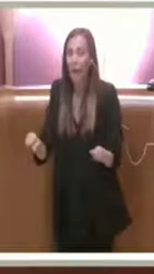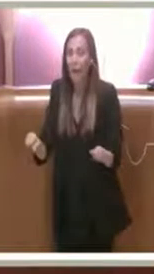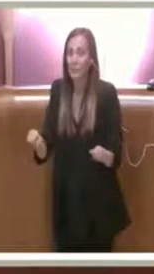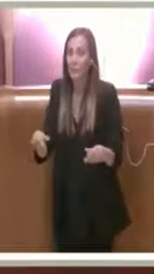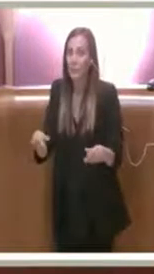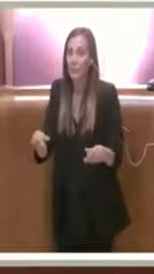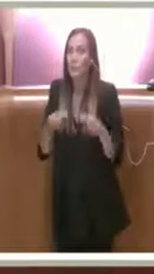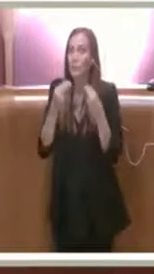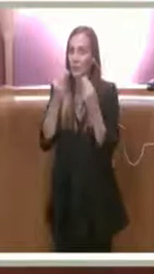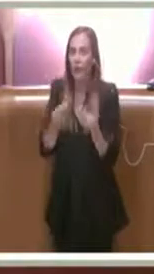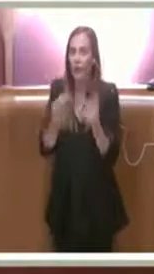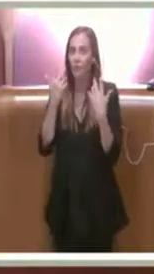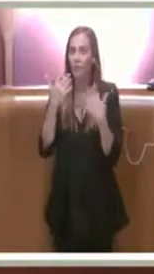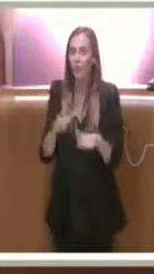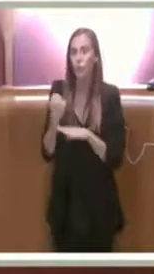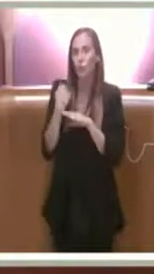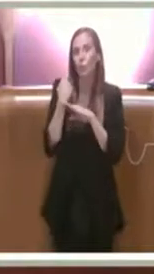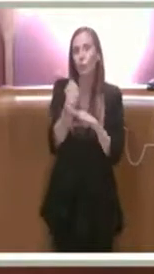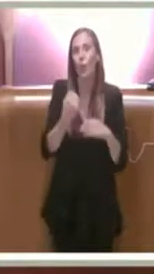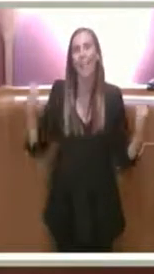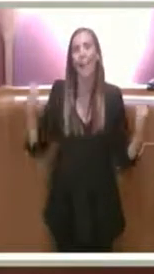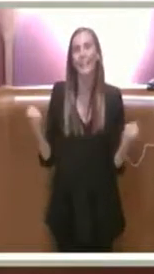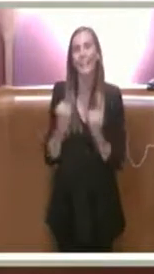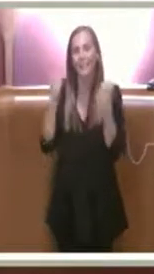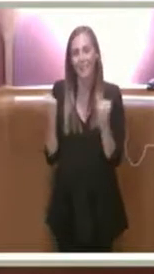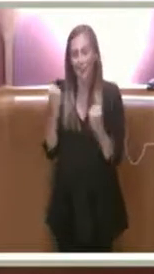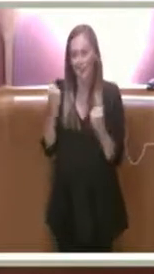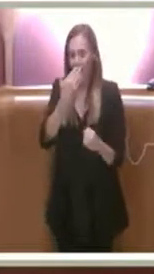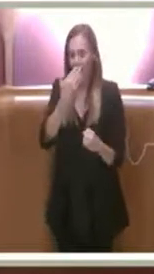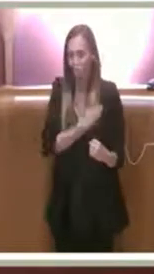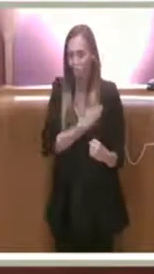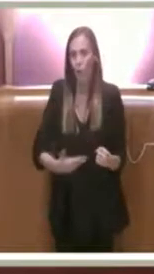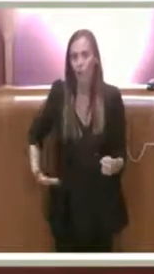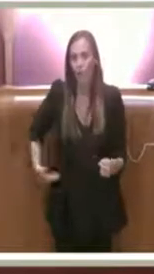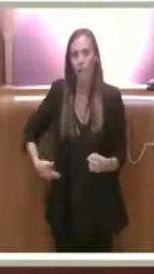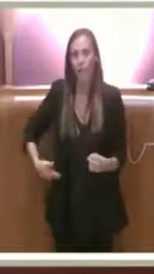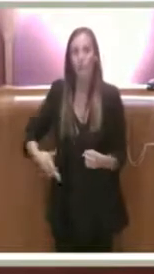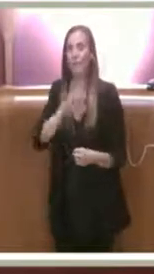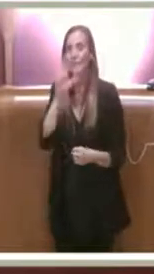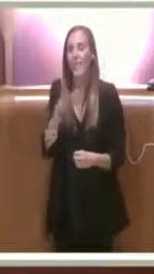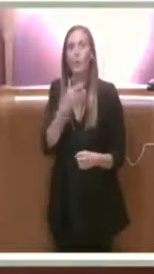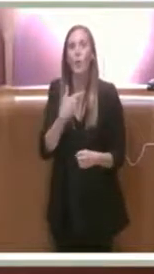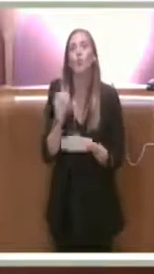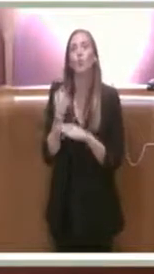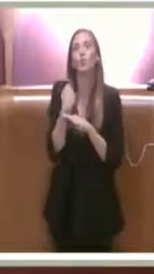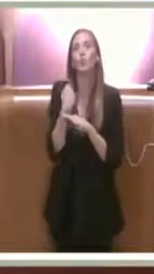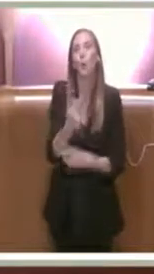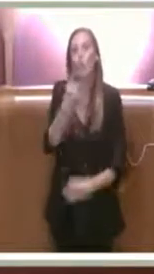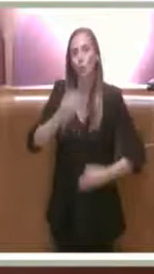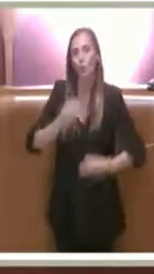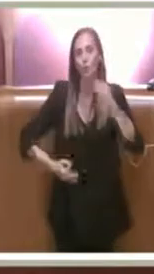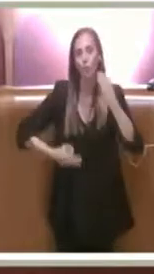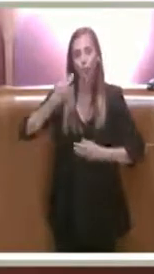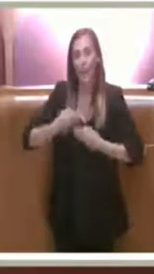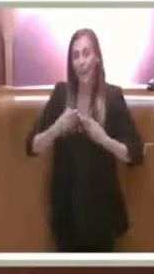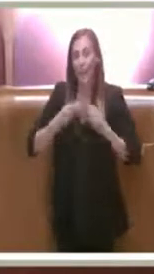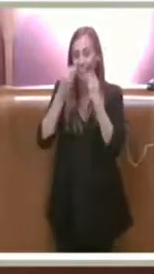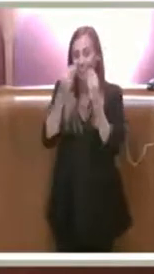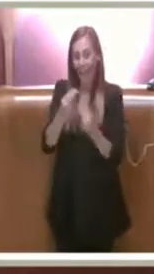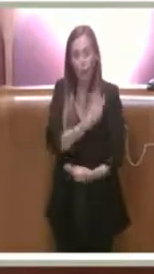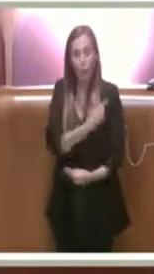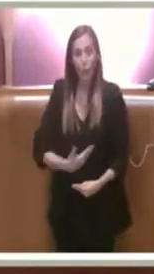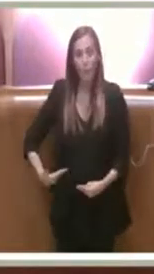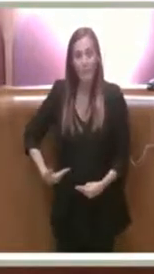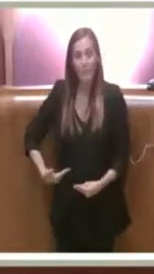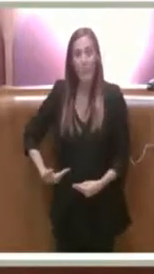indicazioni. Supporto alle attività di consiglieri, parliamo ad esempio del supporto giuridico, quindi metterli in condizione di